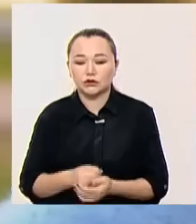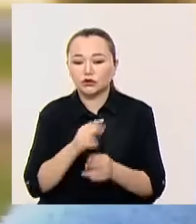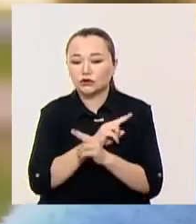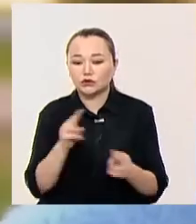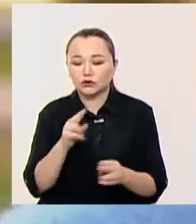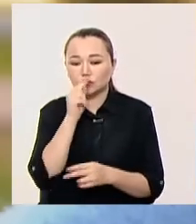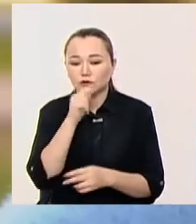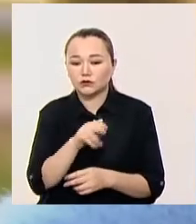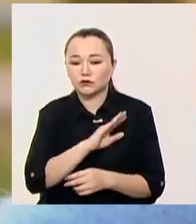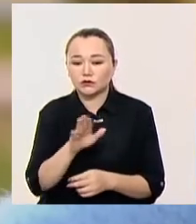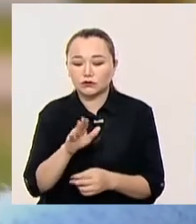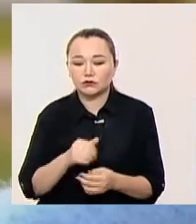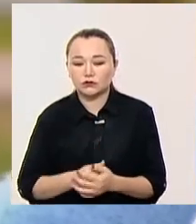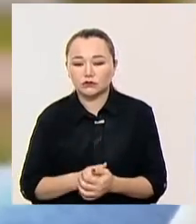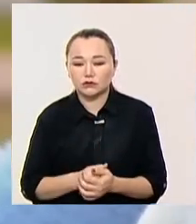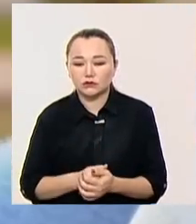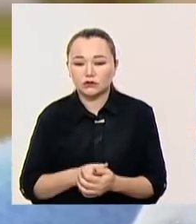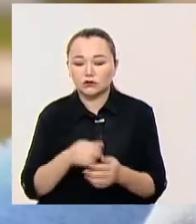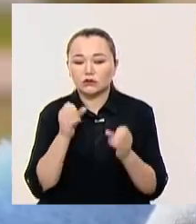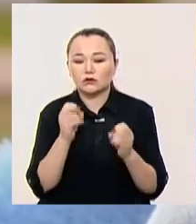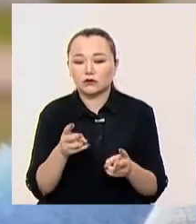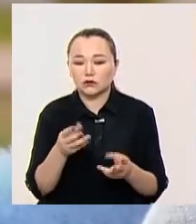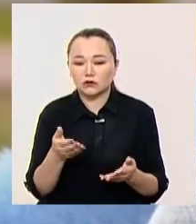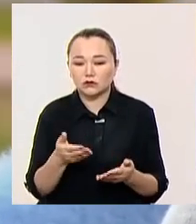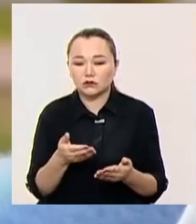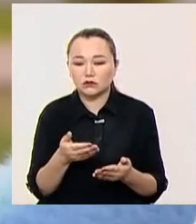Ешкім видават емес. Қалай ол?